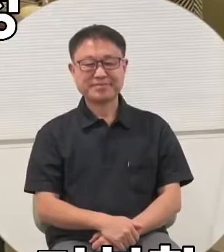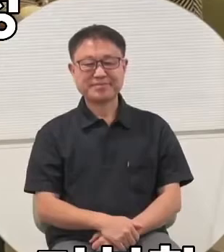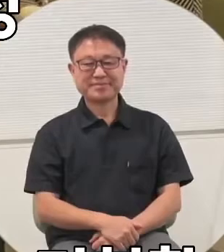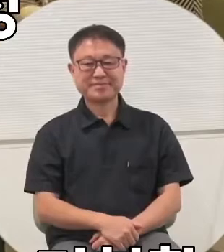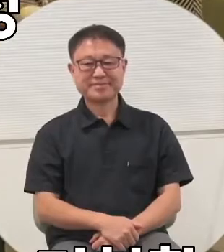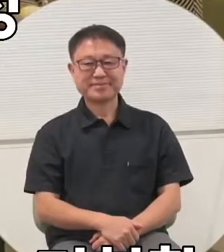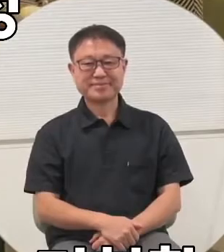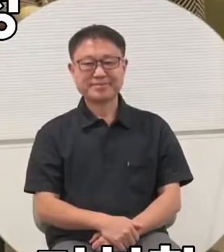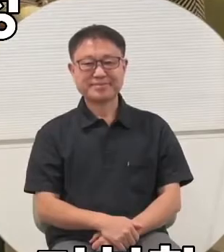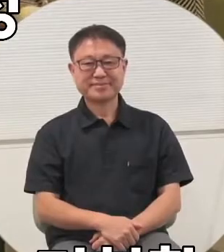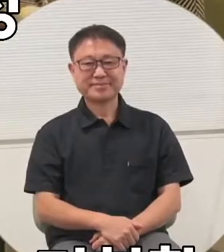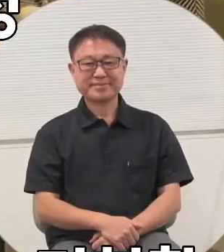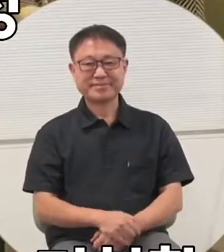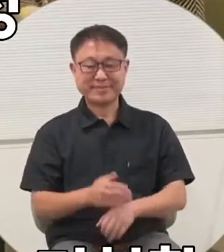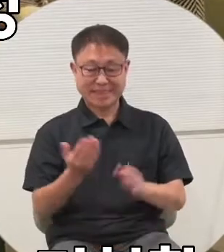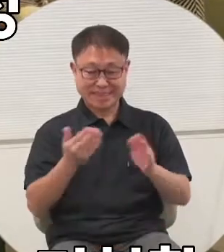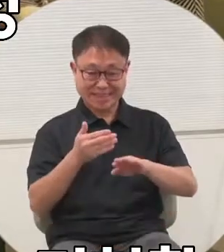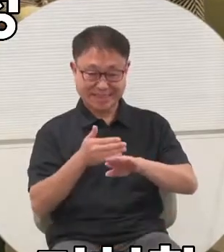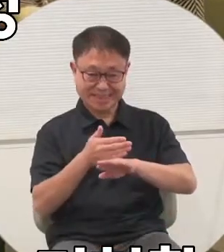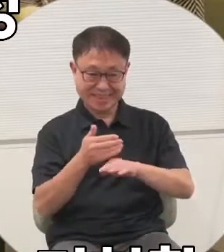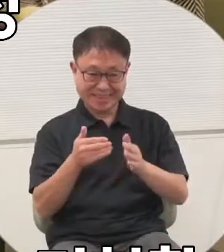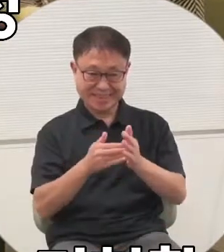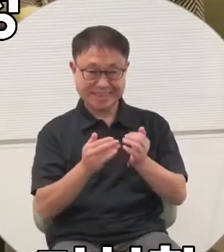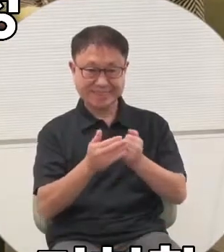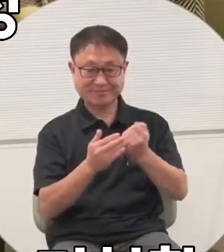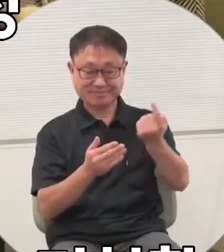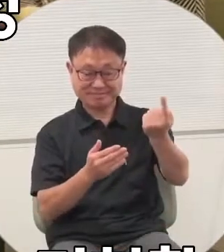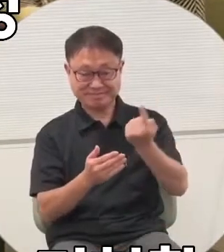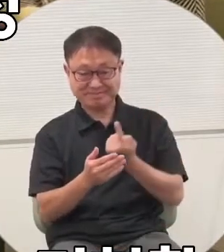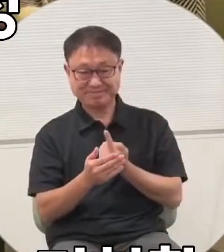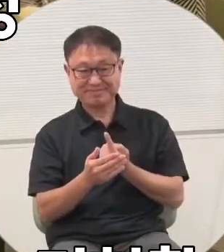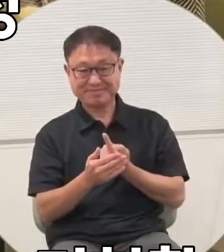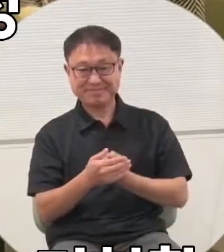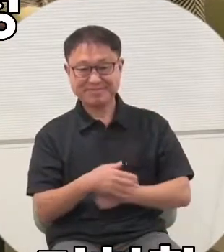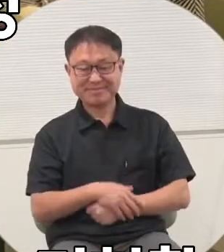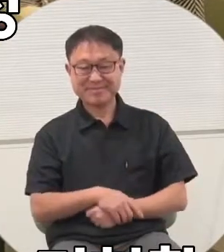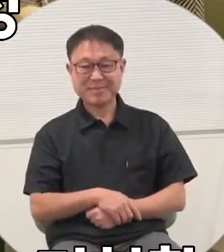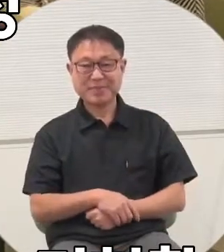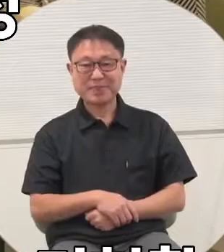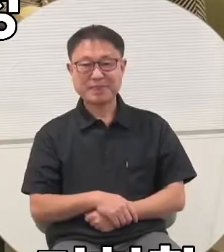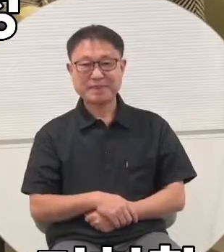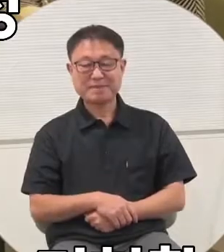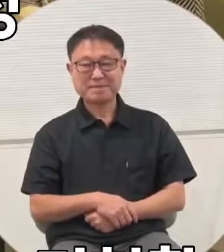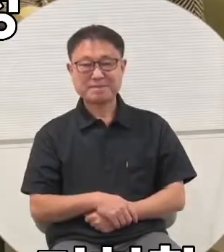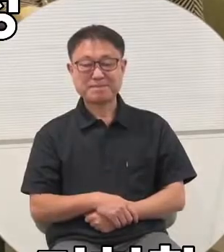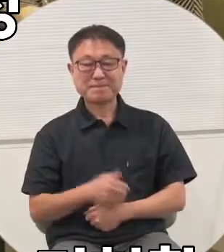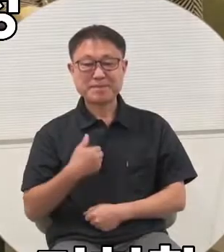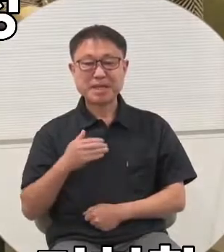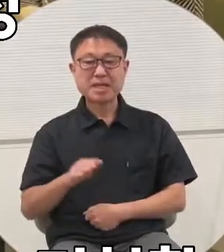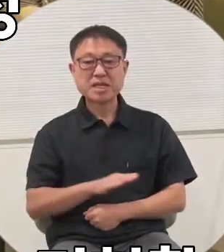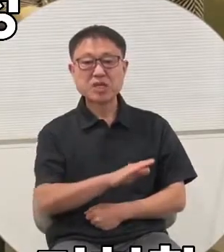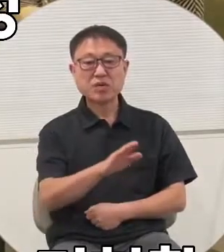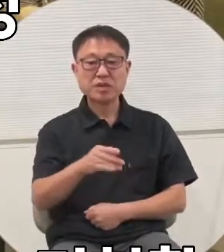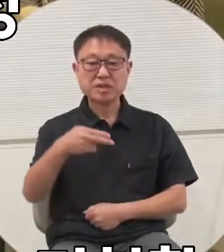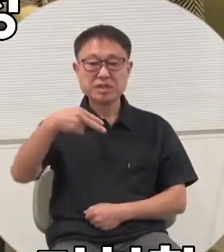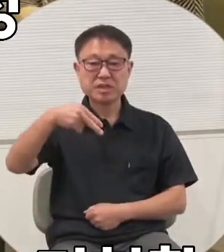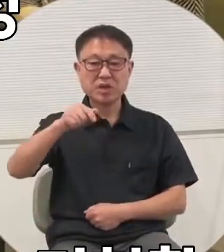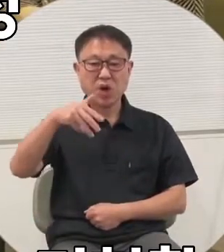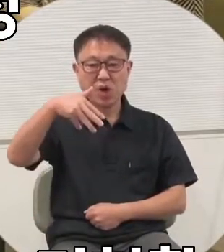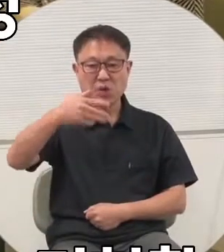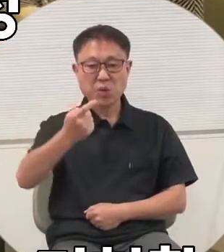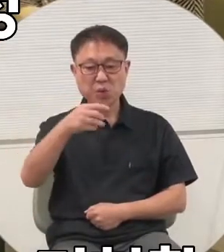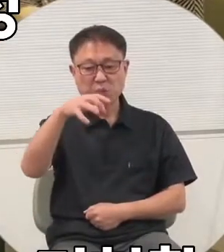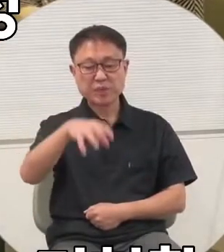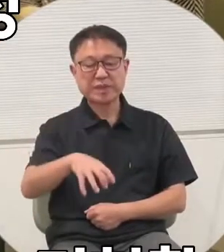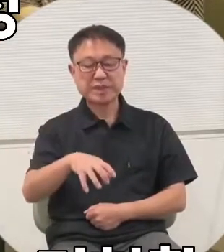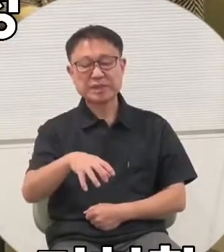고맙습니다. 일이 늦게 끝나셔서 네네. 끊임이 힘든 없네요. 길을. 네. 저희도 그 서초구에서 이제 주민